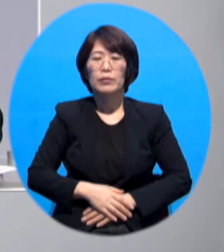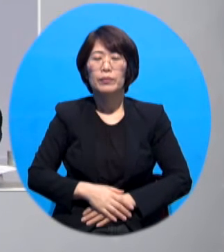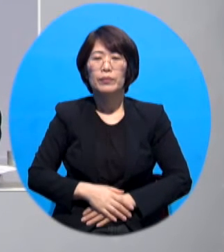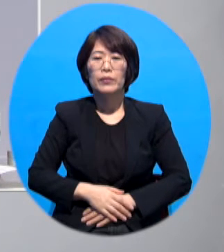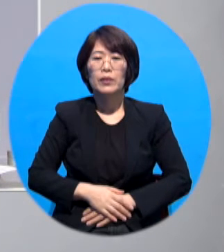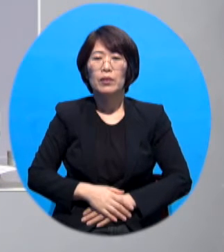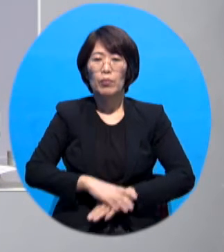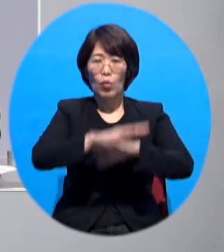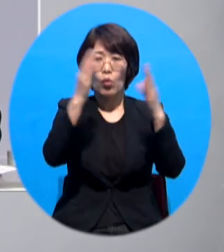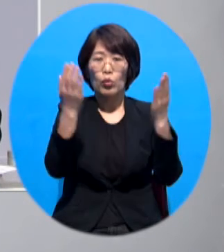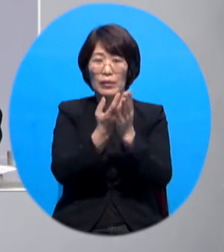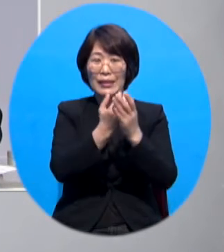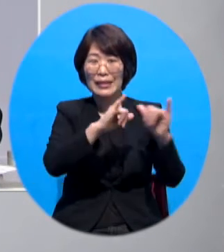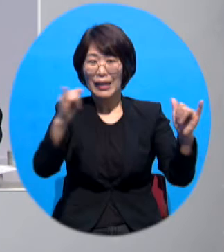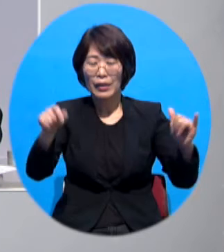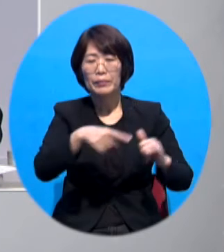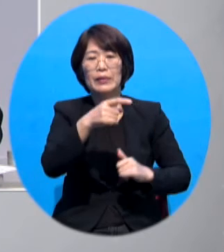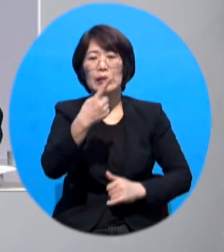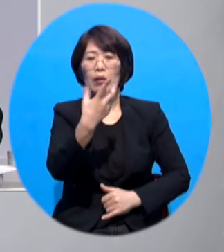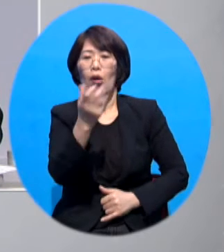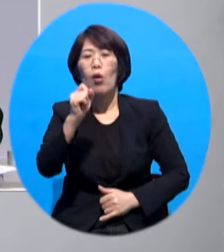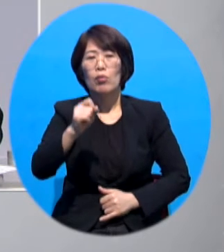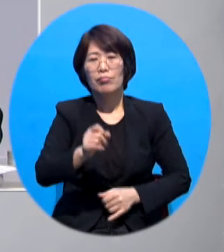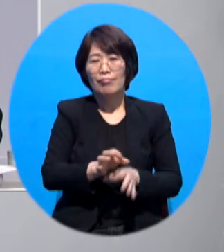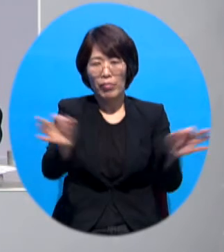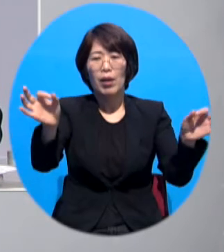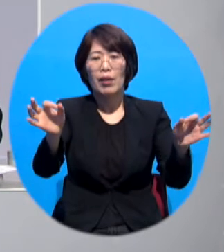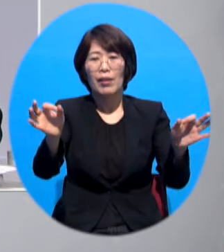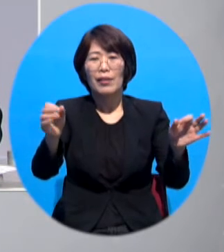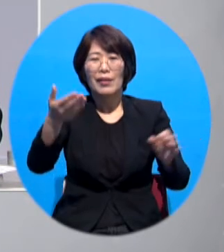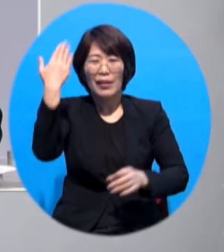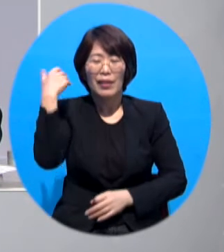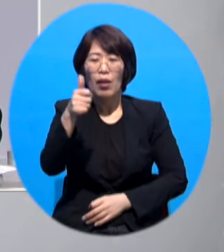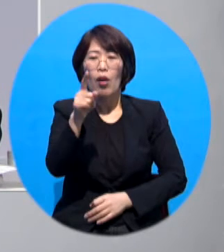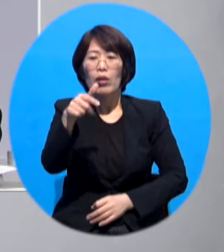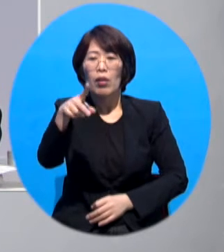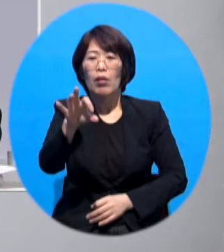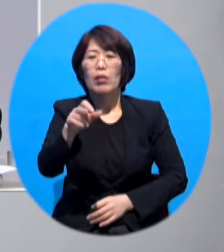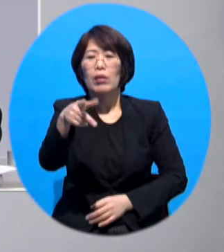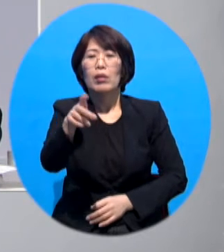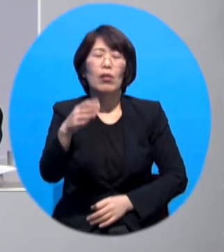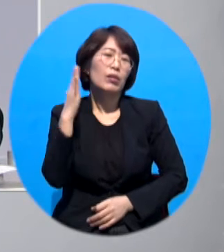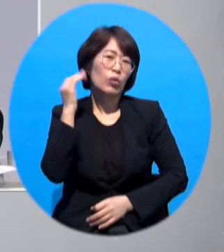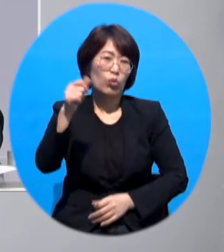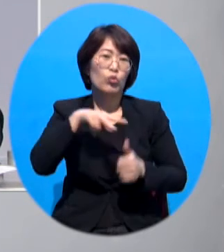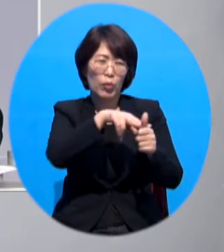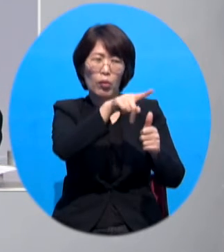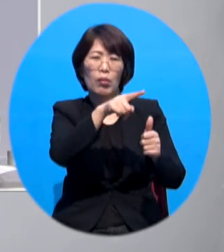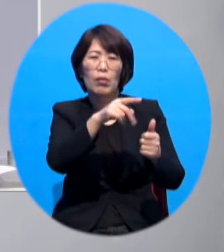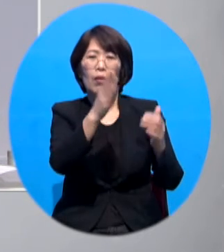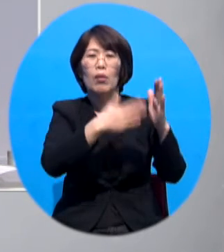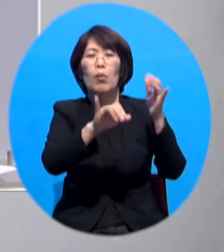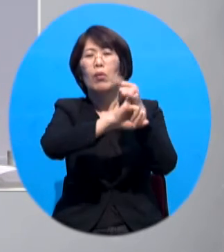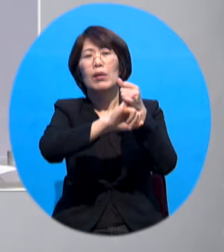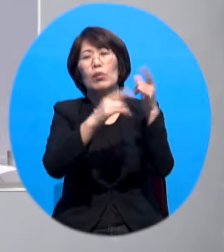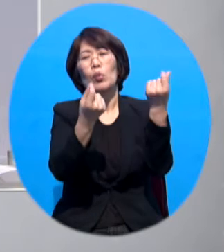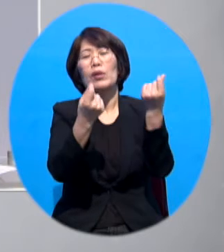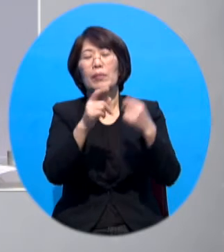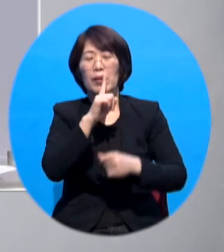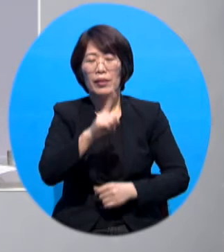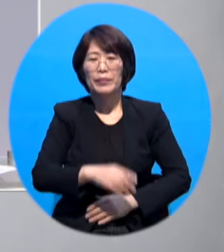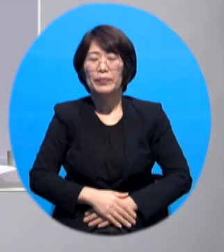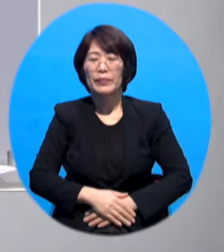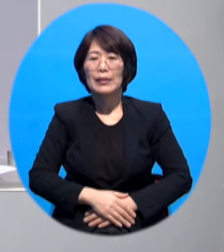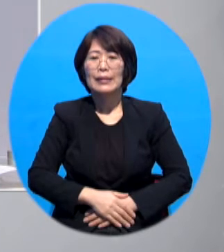1억원씩 중에 따는 허경영 씩 공약 아니다 이렇게 이제 말씀하시는 분도 계시는데 가장 현실적이고 타당한 은